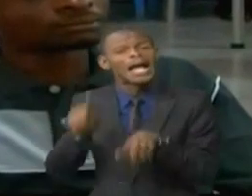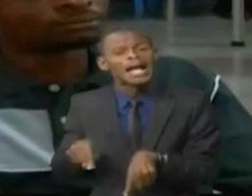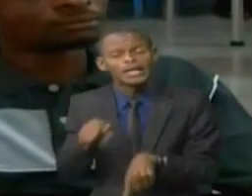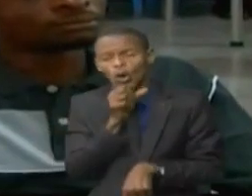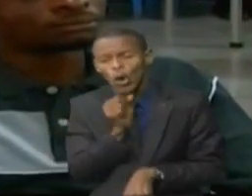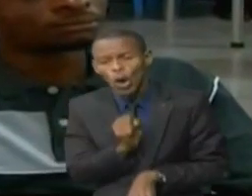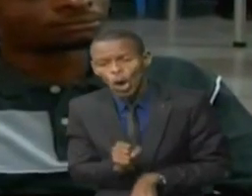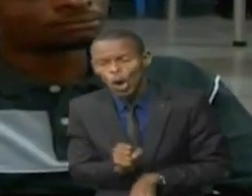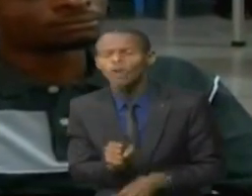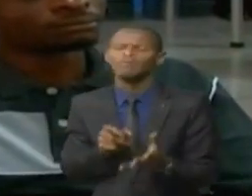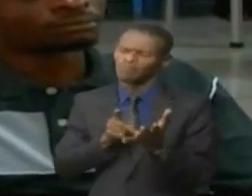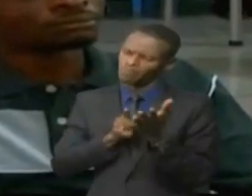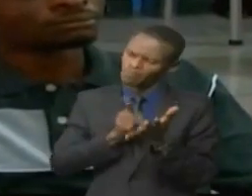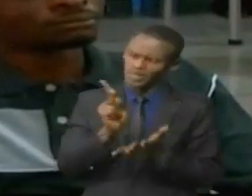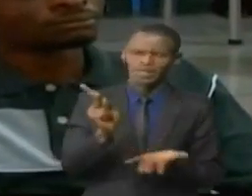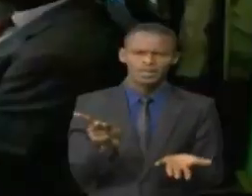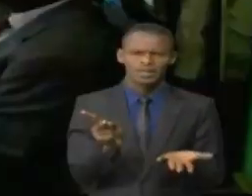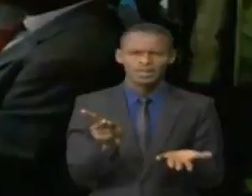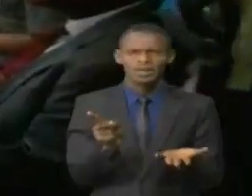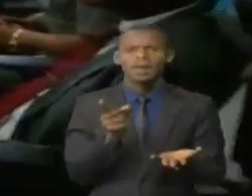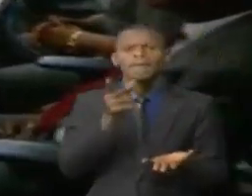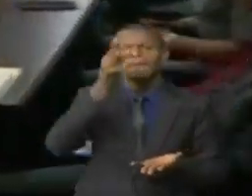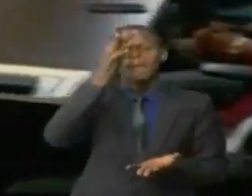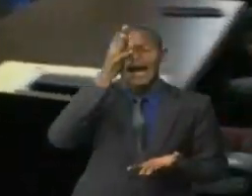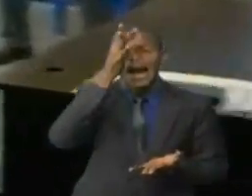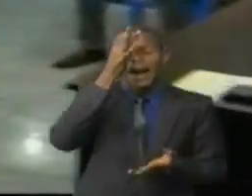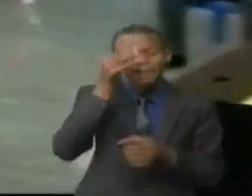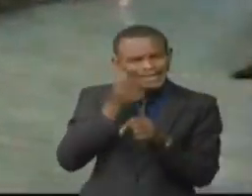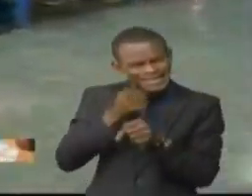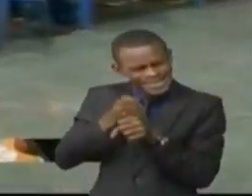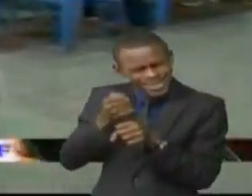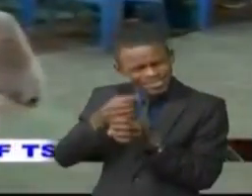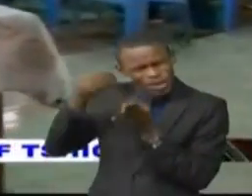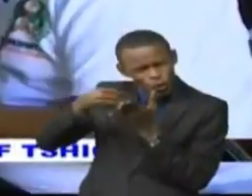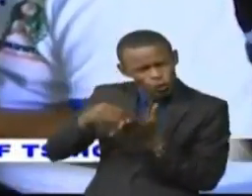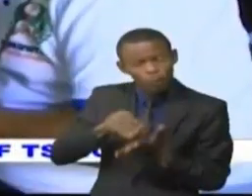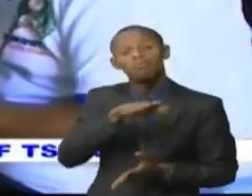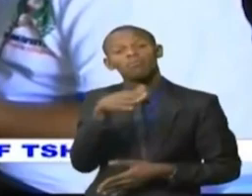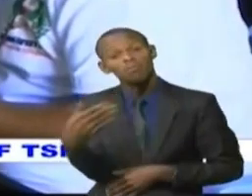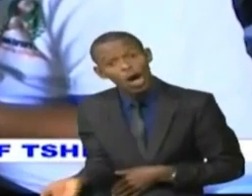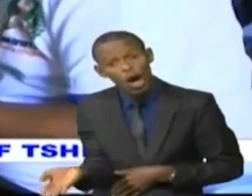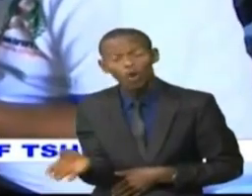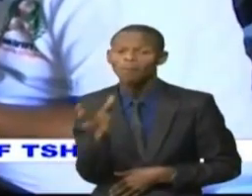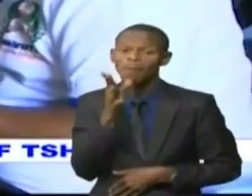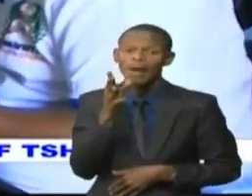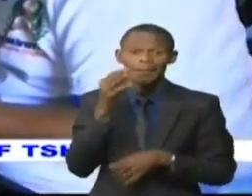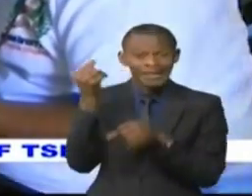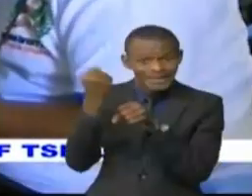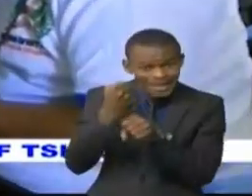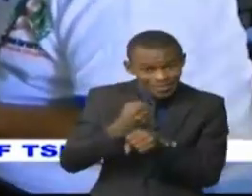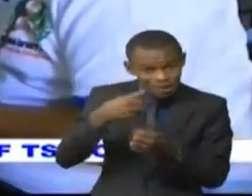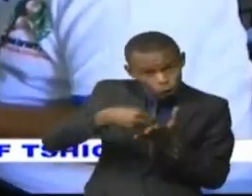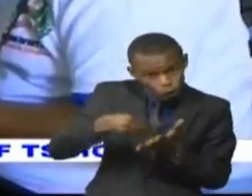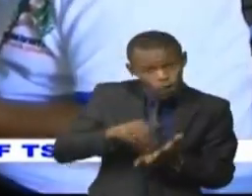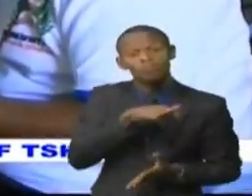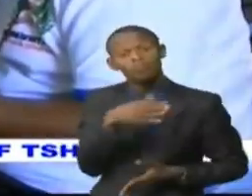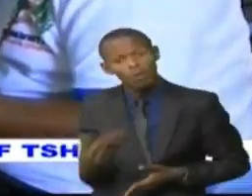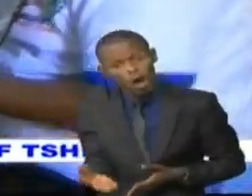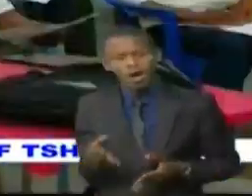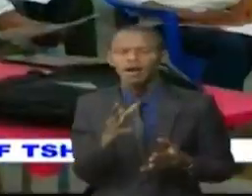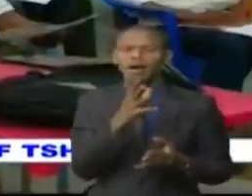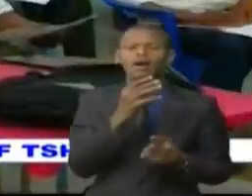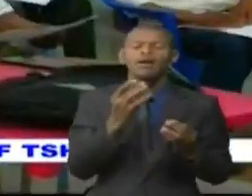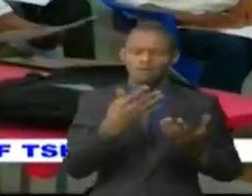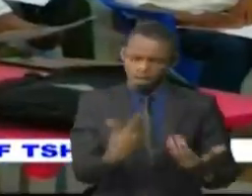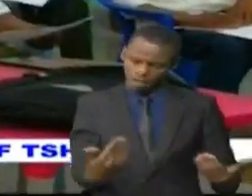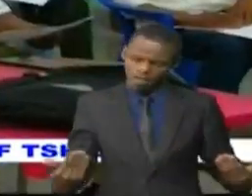travers la pension des survivants. Pour comprendre une structure qui s'occupe de tous ces gens-là, ne peut qu'être partout. La CNSS se multiplie, les actions sociales et restent